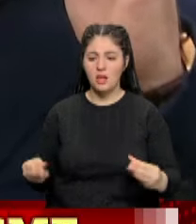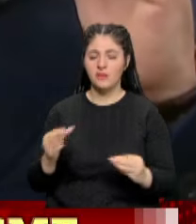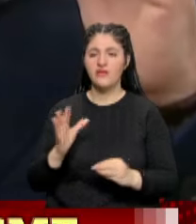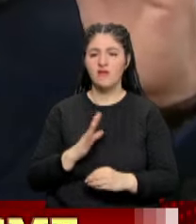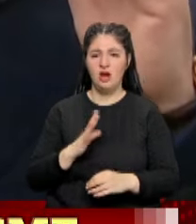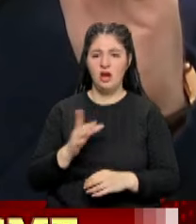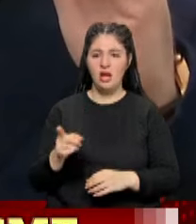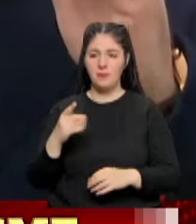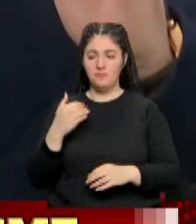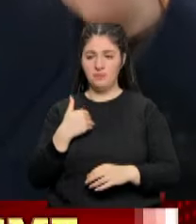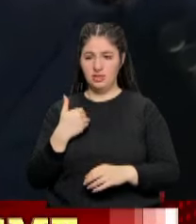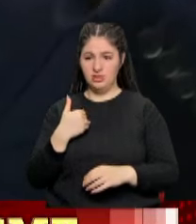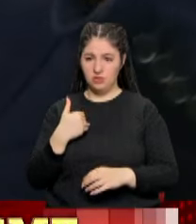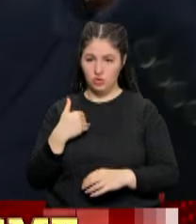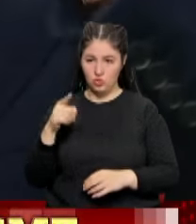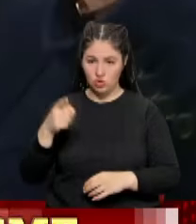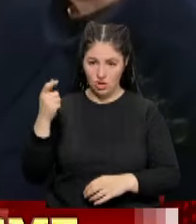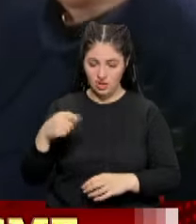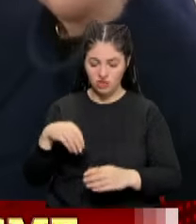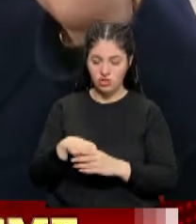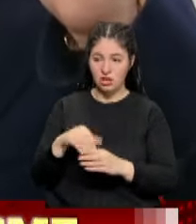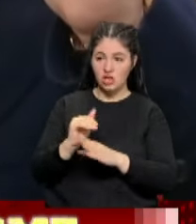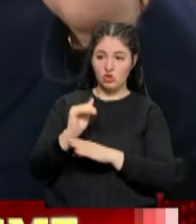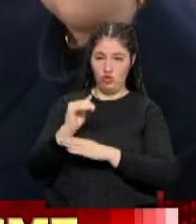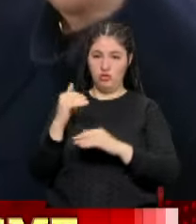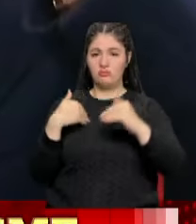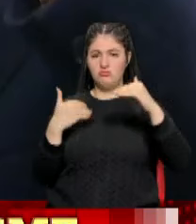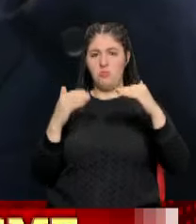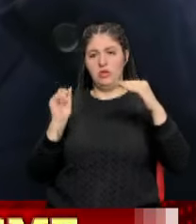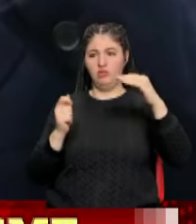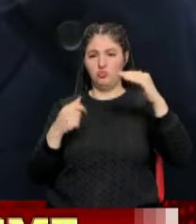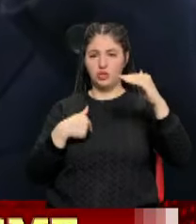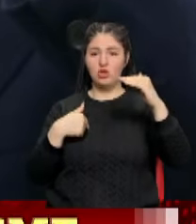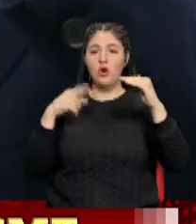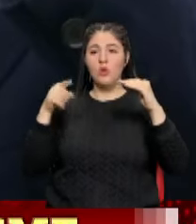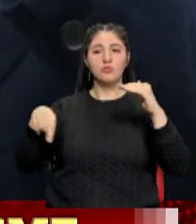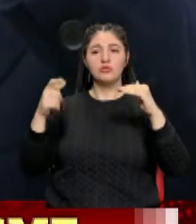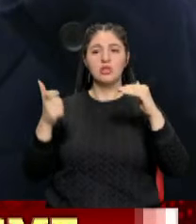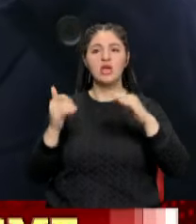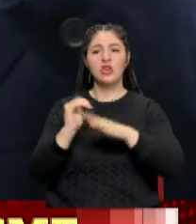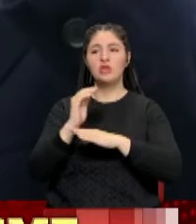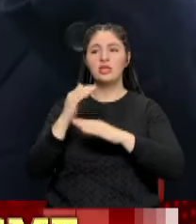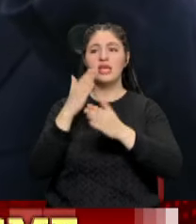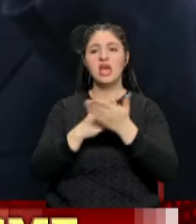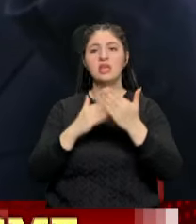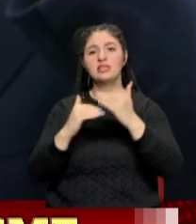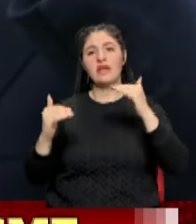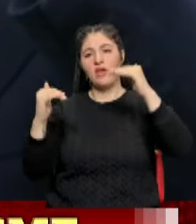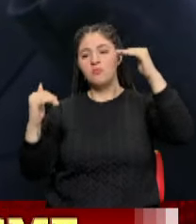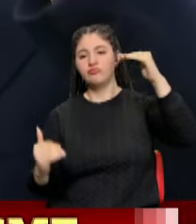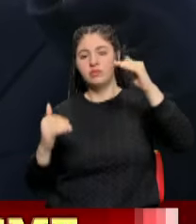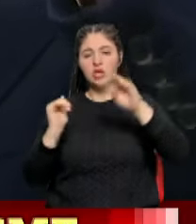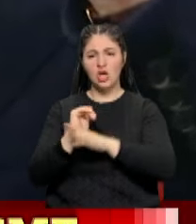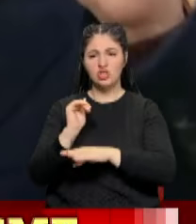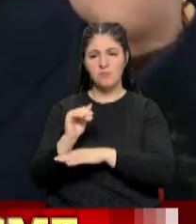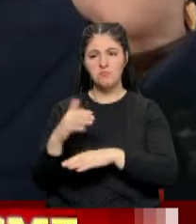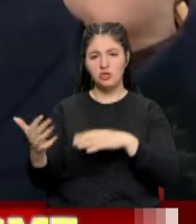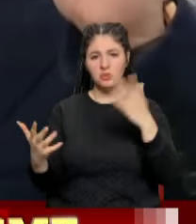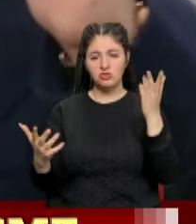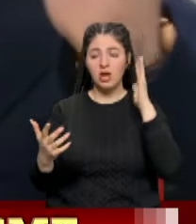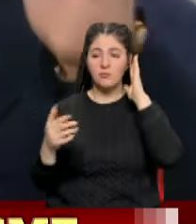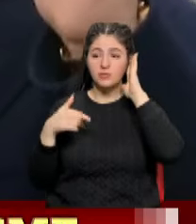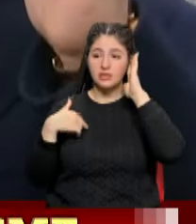Yani biz şu koşullarda yaşıyorsak, buradaki vatandaşlarımız belki onun yarı seviyesinde yaşıyor. Biz ne